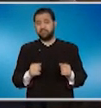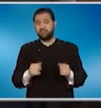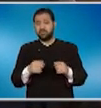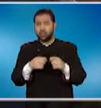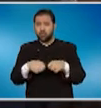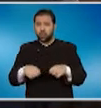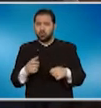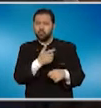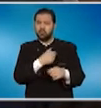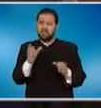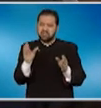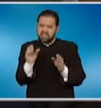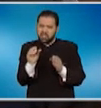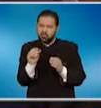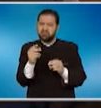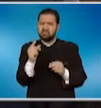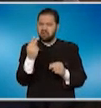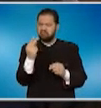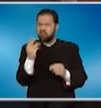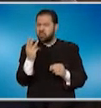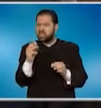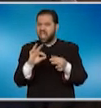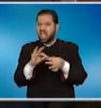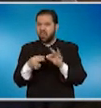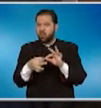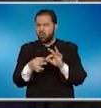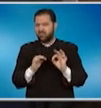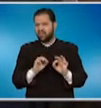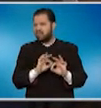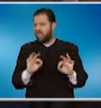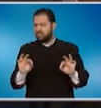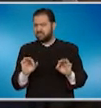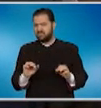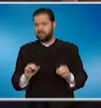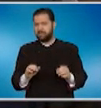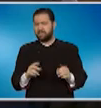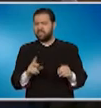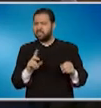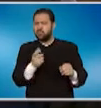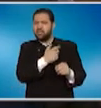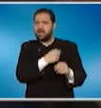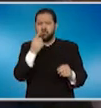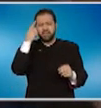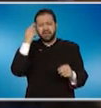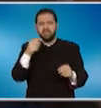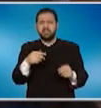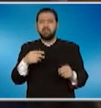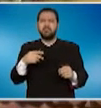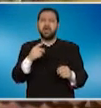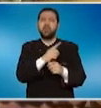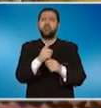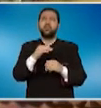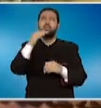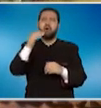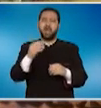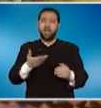din limbajul colocvial, poate specific, stilului publicistic, mass media. Da. Dar cineva